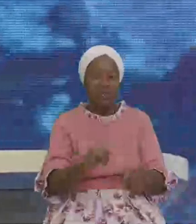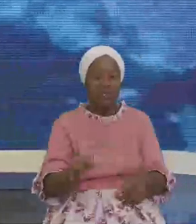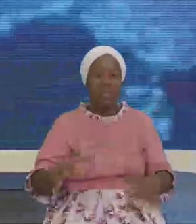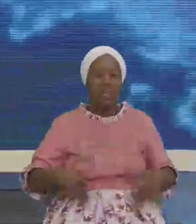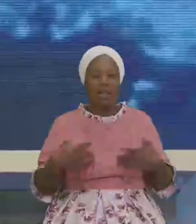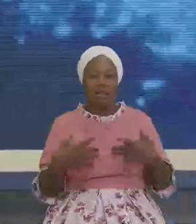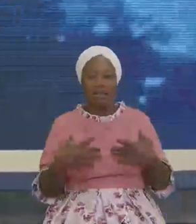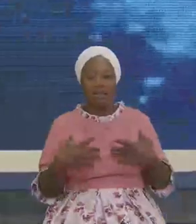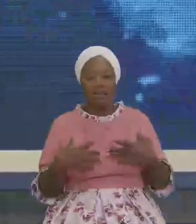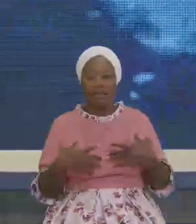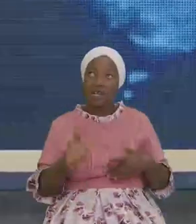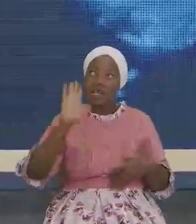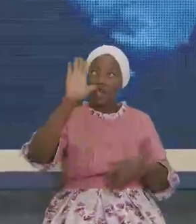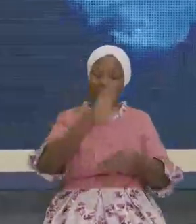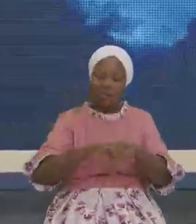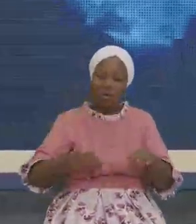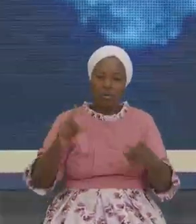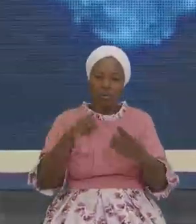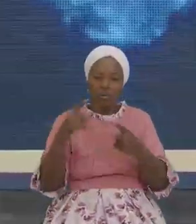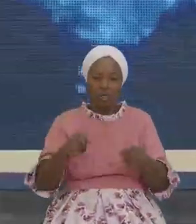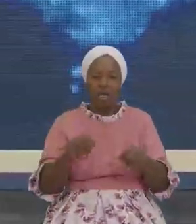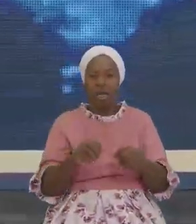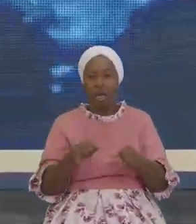l'appel à la vie abondante.